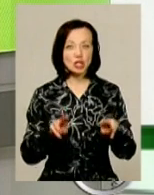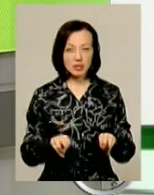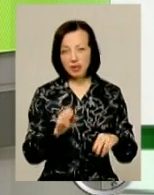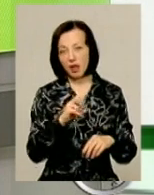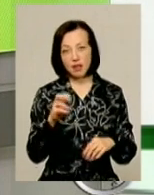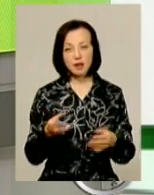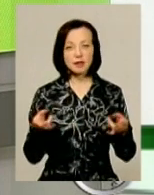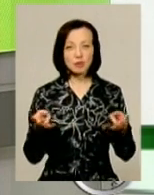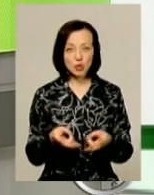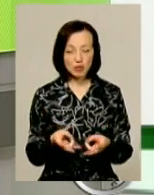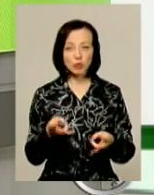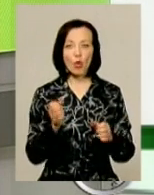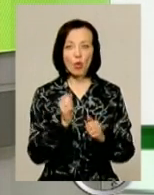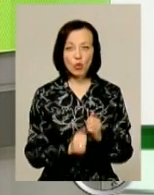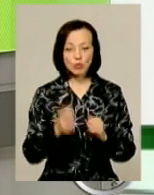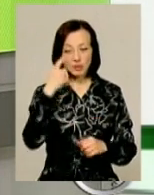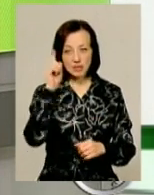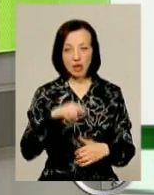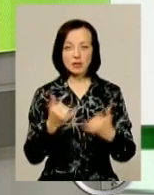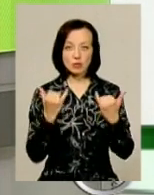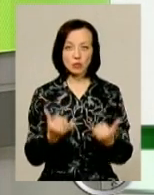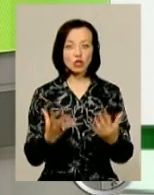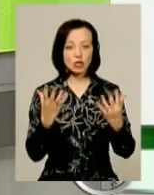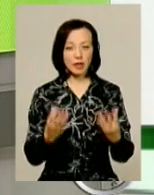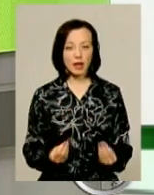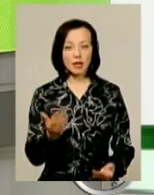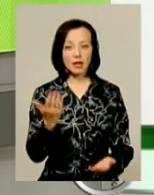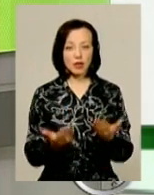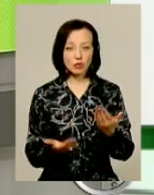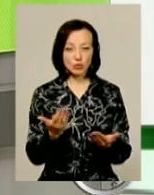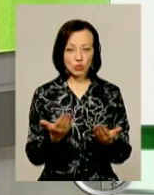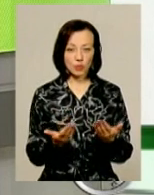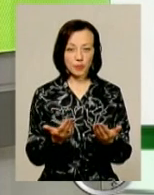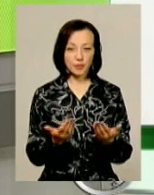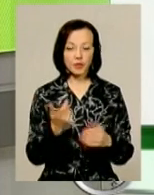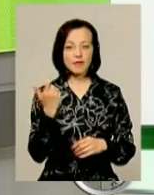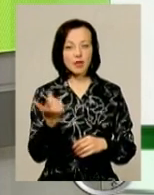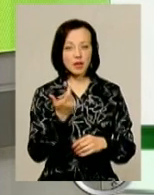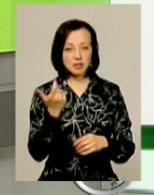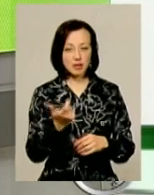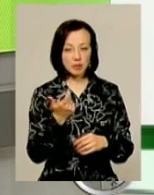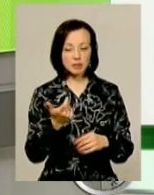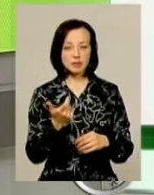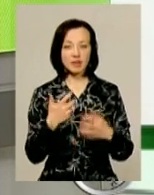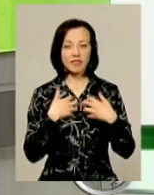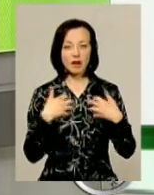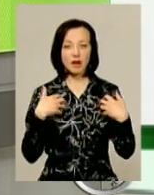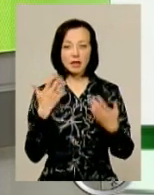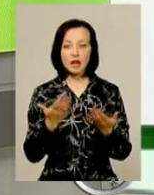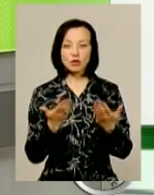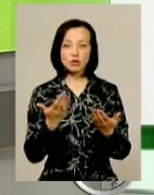Але нам потрібно кожному знати, що на сьогоднішній день, якщо, по першу чергу, власникам тварин, якщо ми